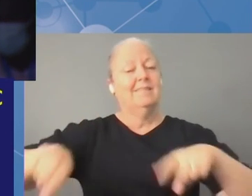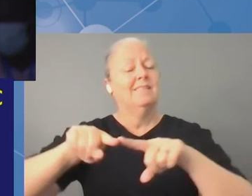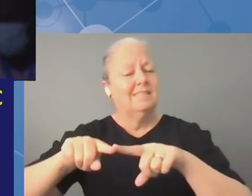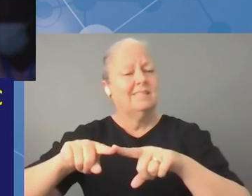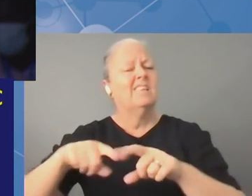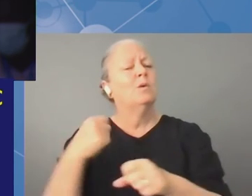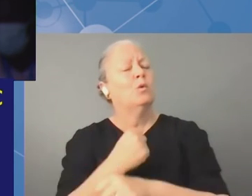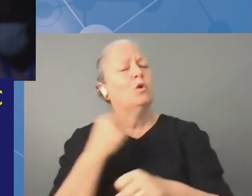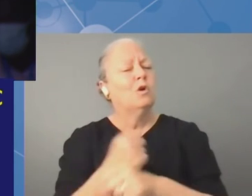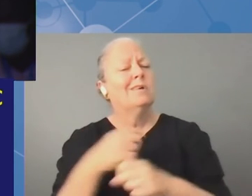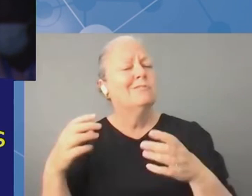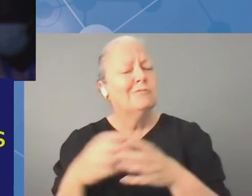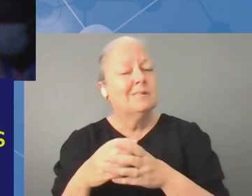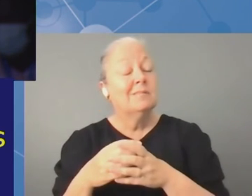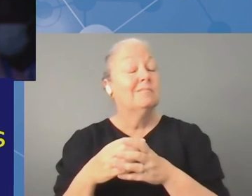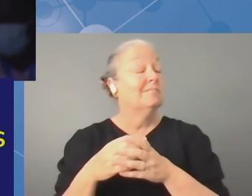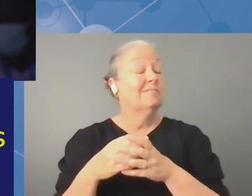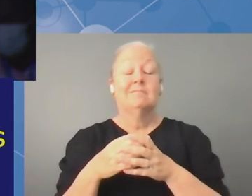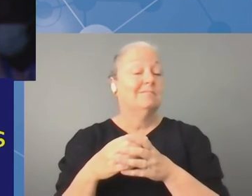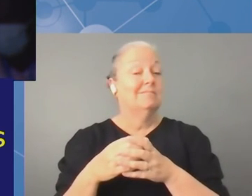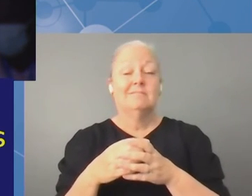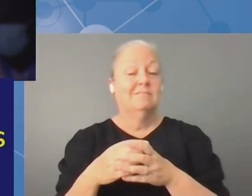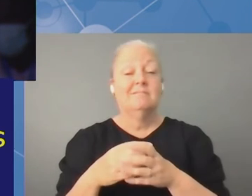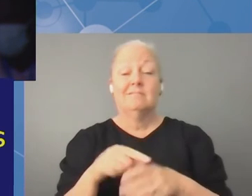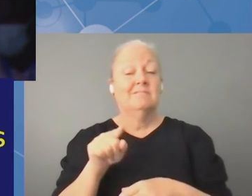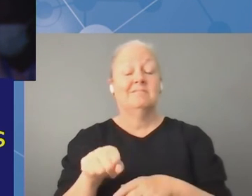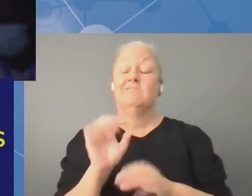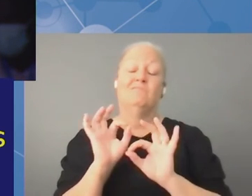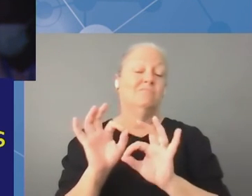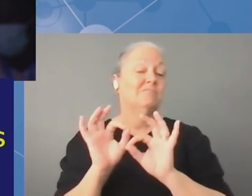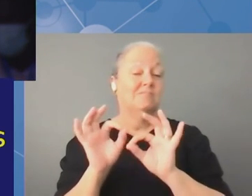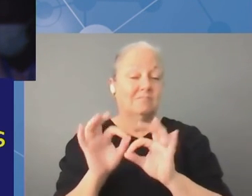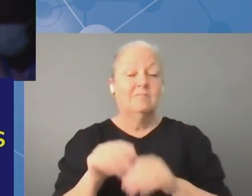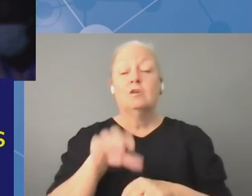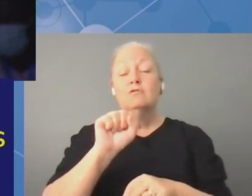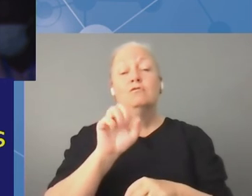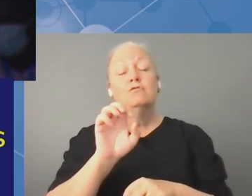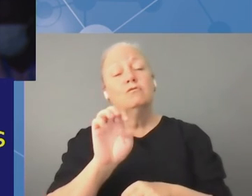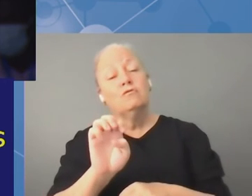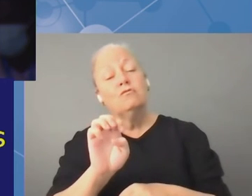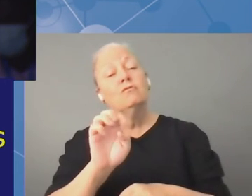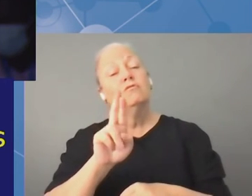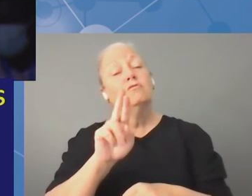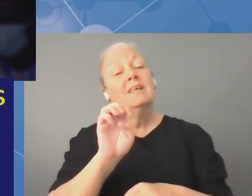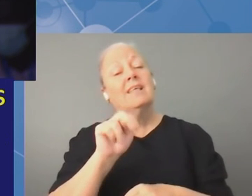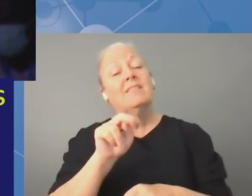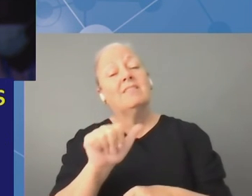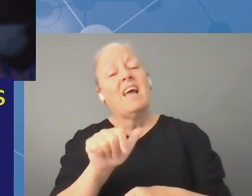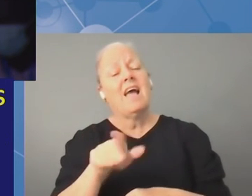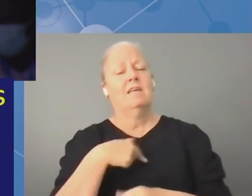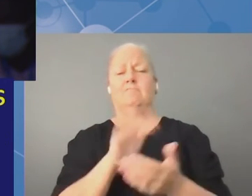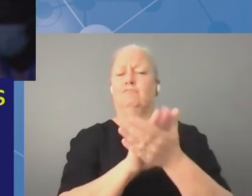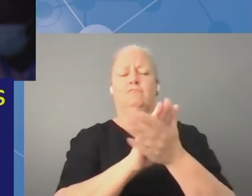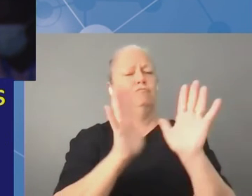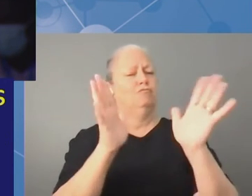в рамках ее динамичной коалиции. Я очень впечатлен. И